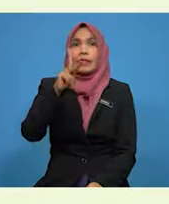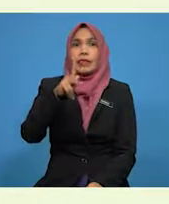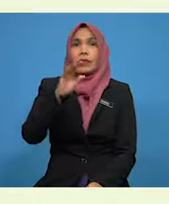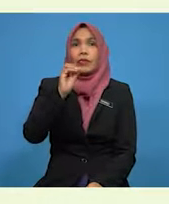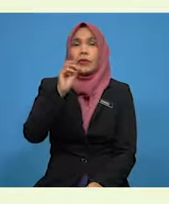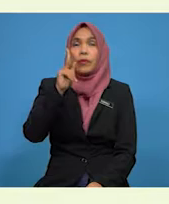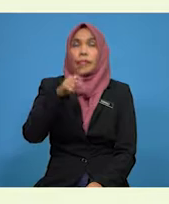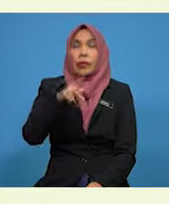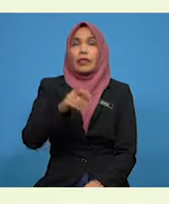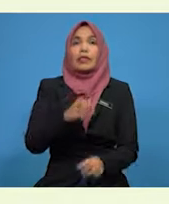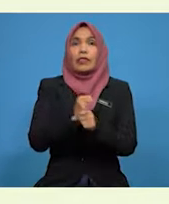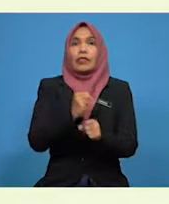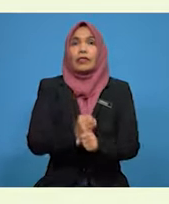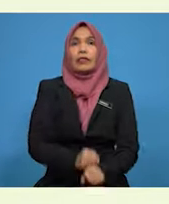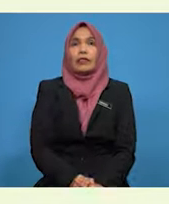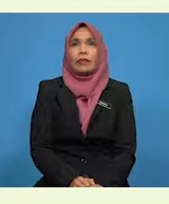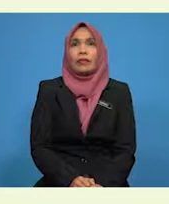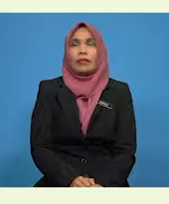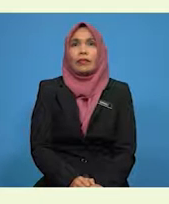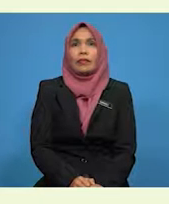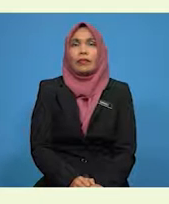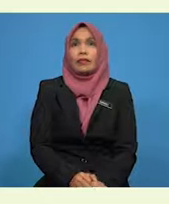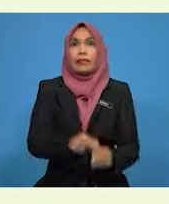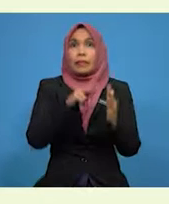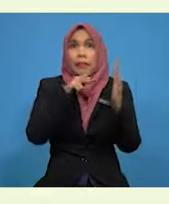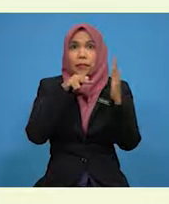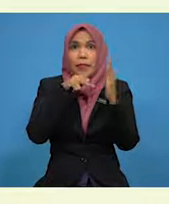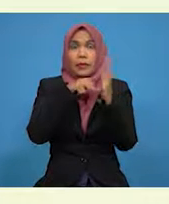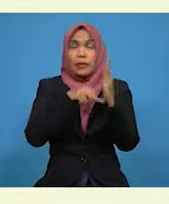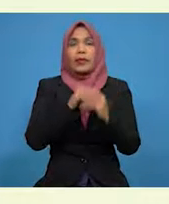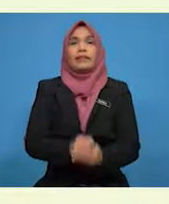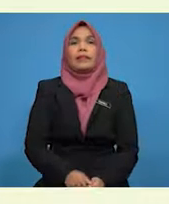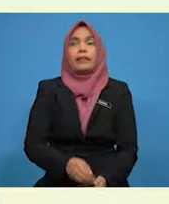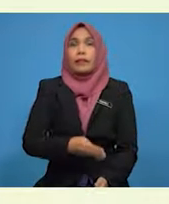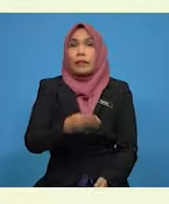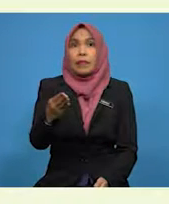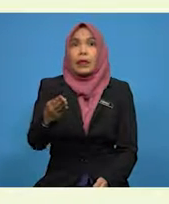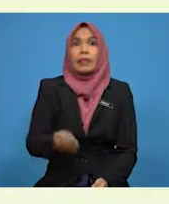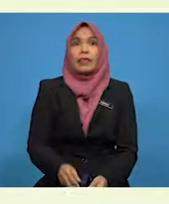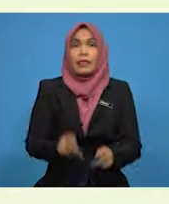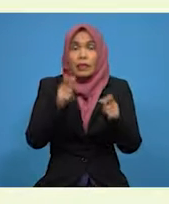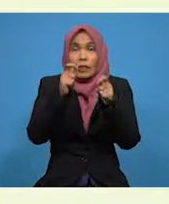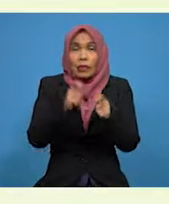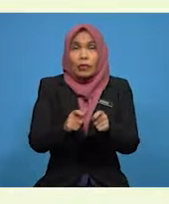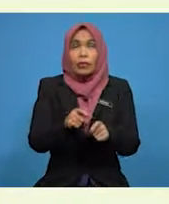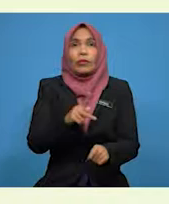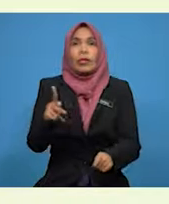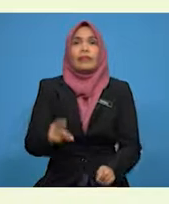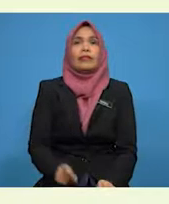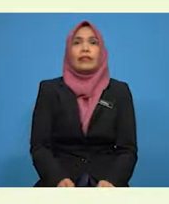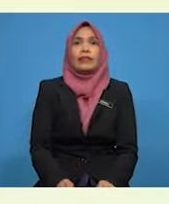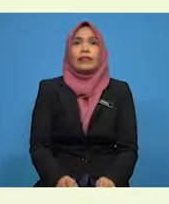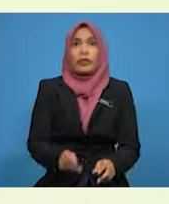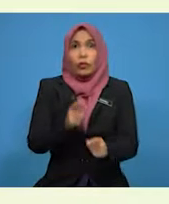Skop kerja merupakan panduan kepada pekerja bagi menentukan perincian tugasan atau